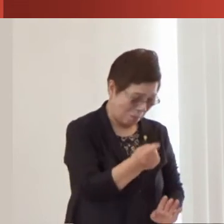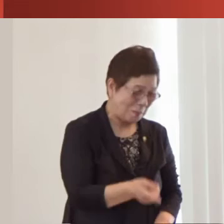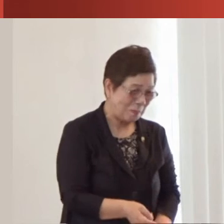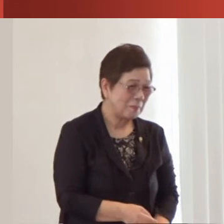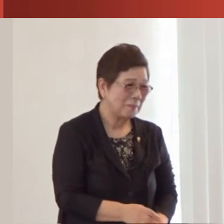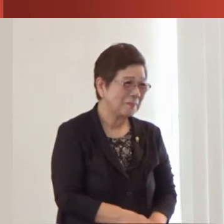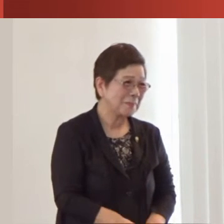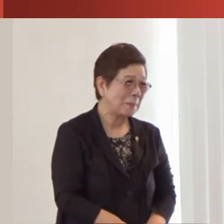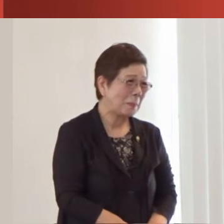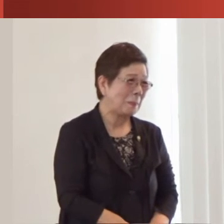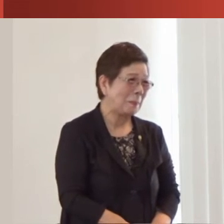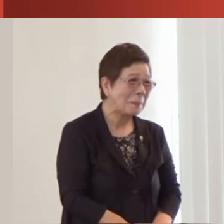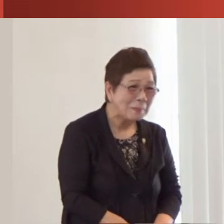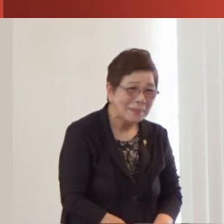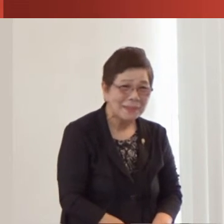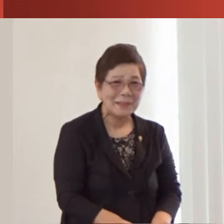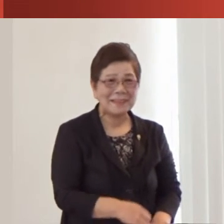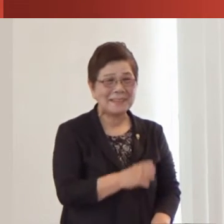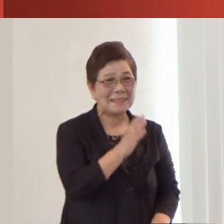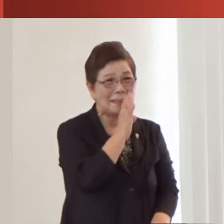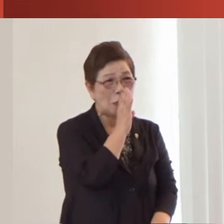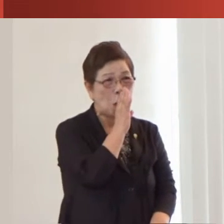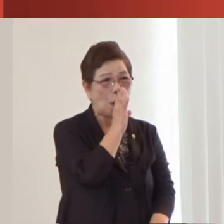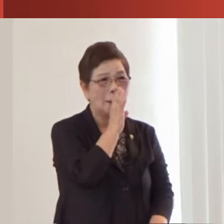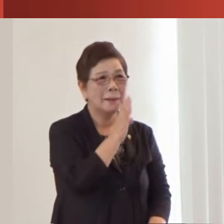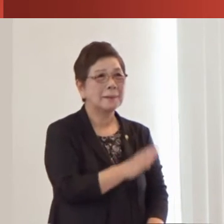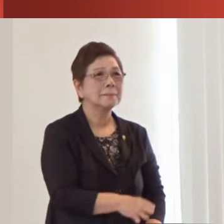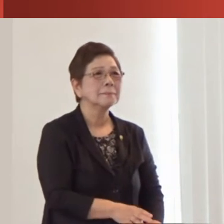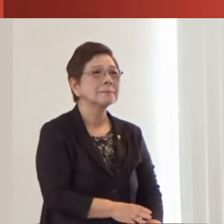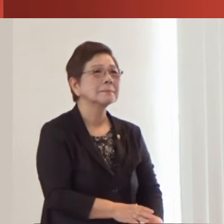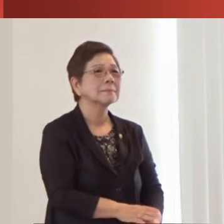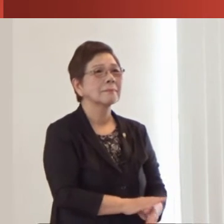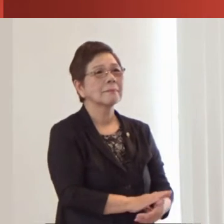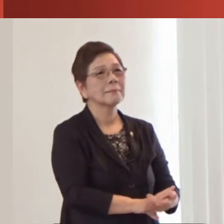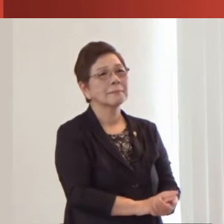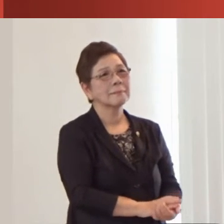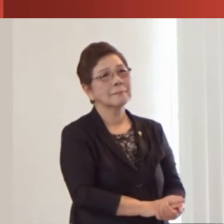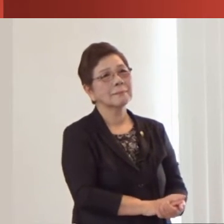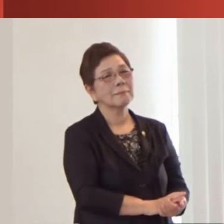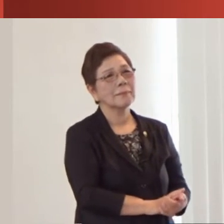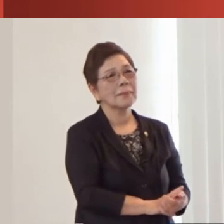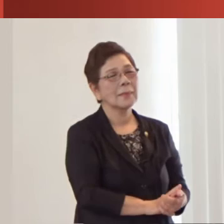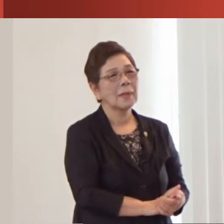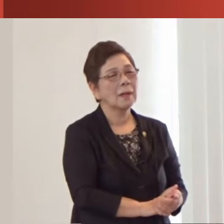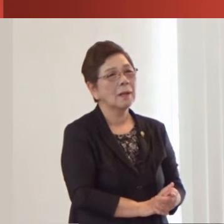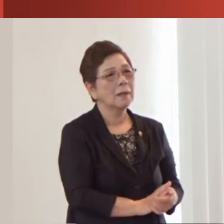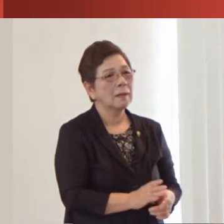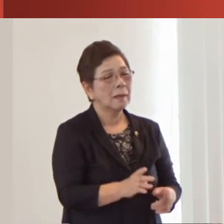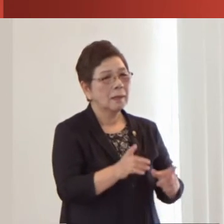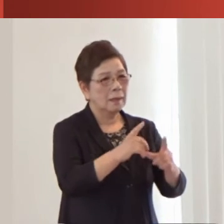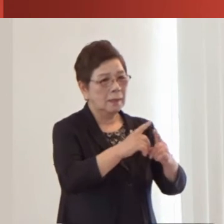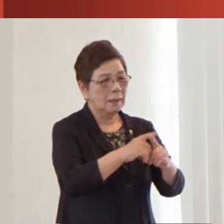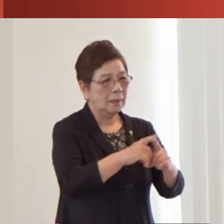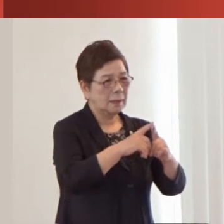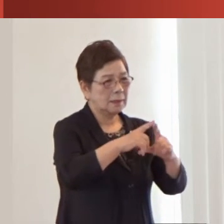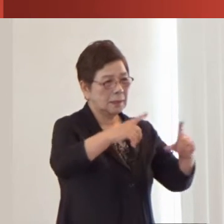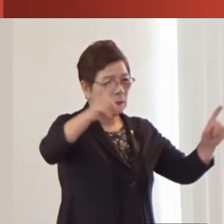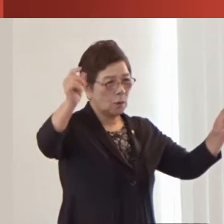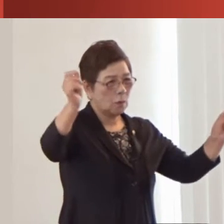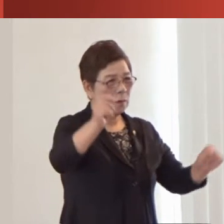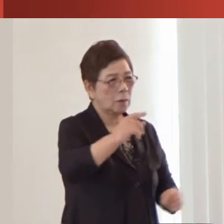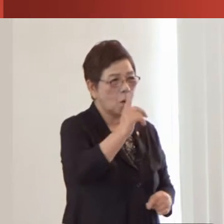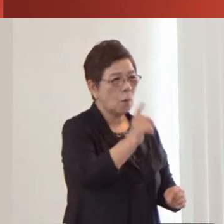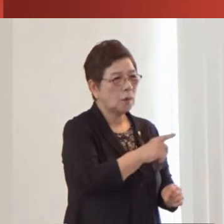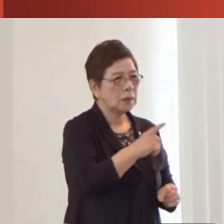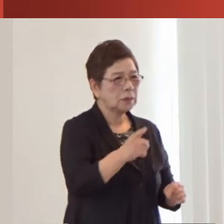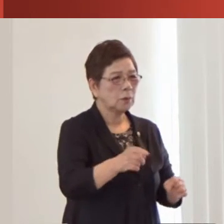牧師が言うとちょっとまずいような気がしますが、まあそれだけ日本人はね、こう神様